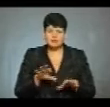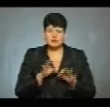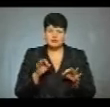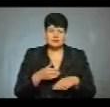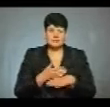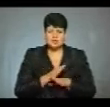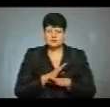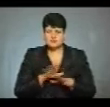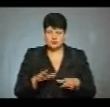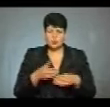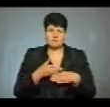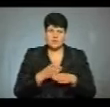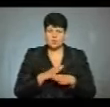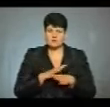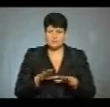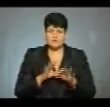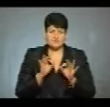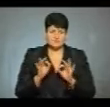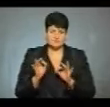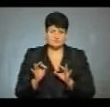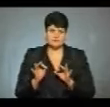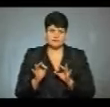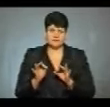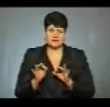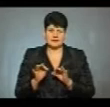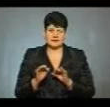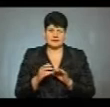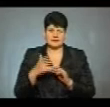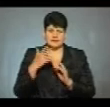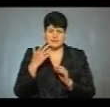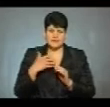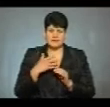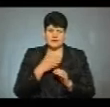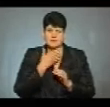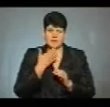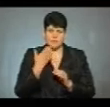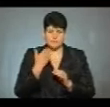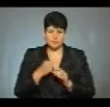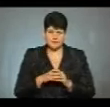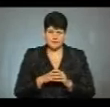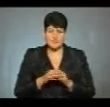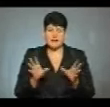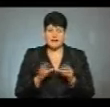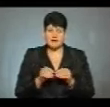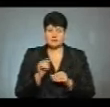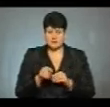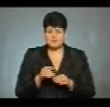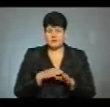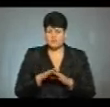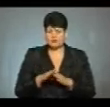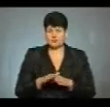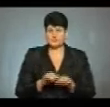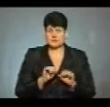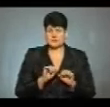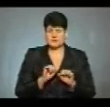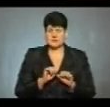ні переломів. Там не ж було все одно на лівій ділянці, на правому підборідку. Ну разом з цим я повністю заперечую